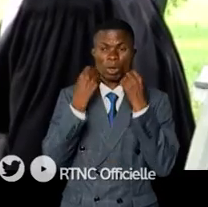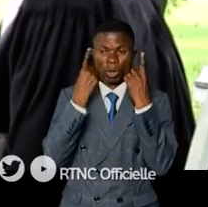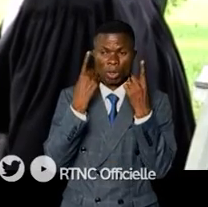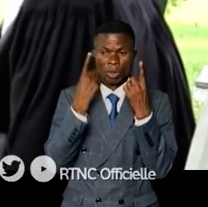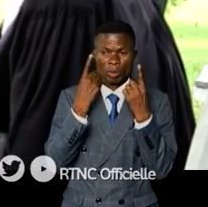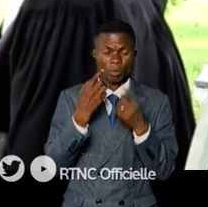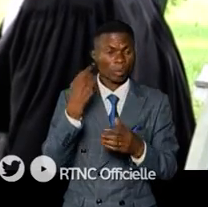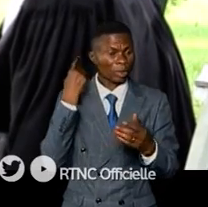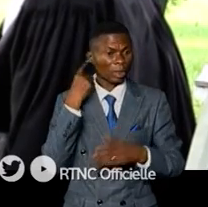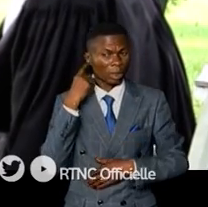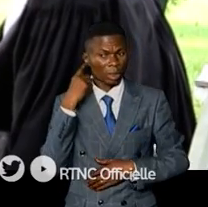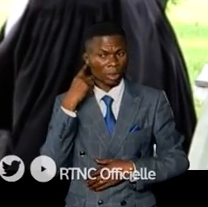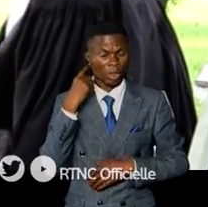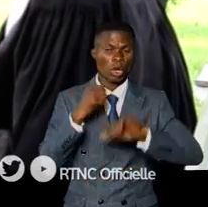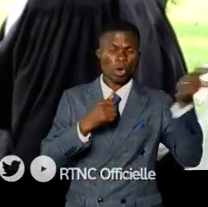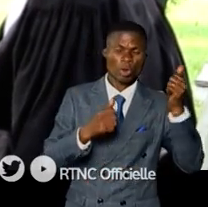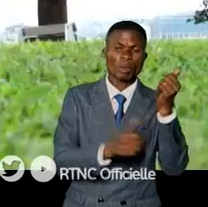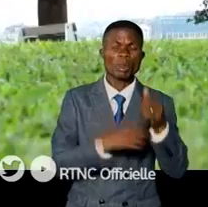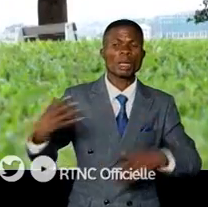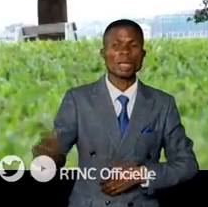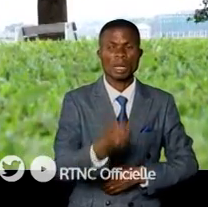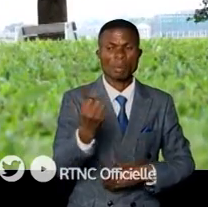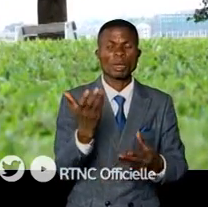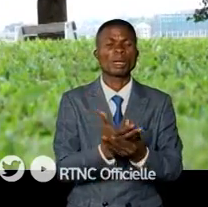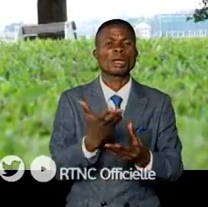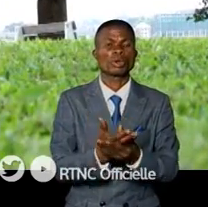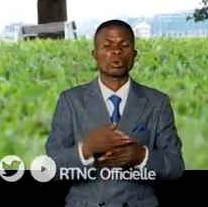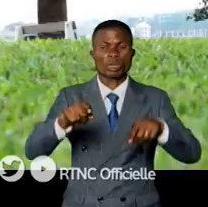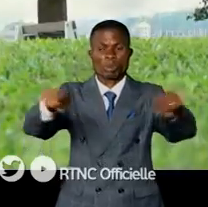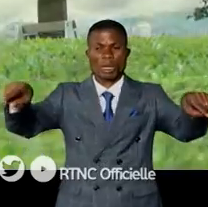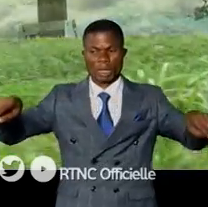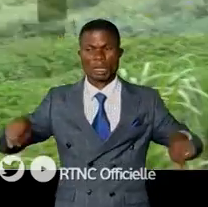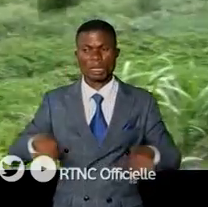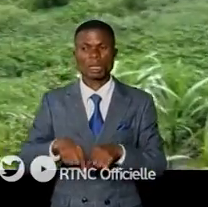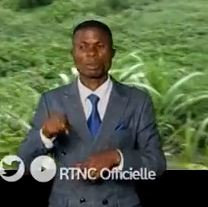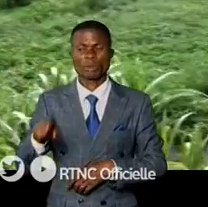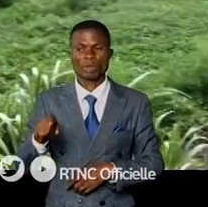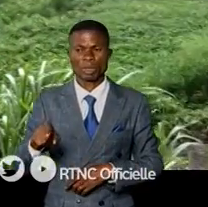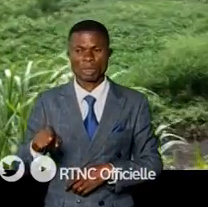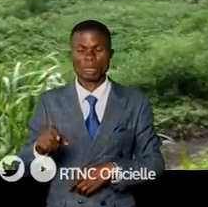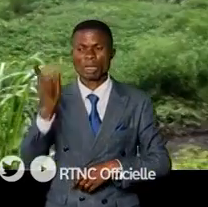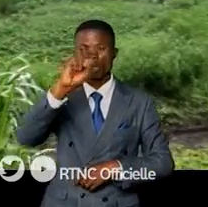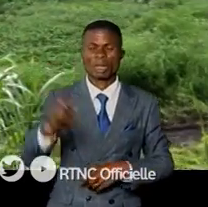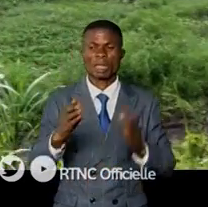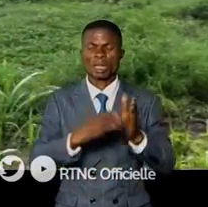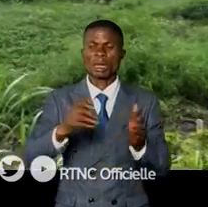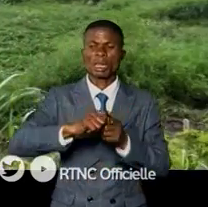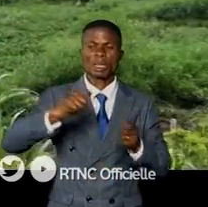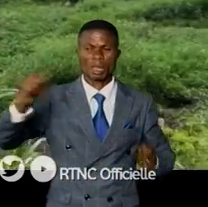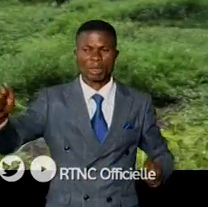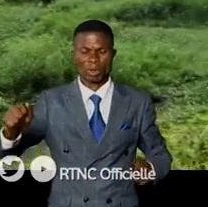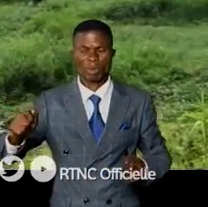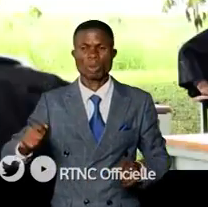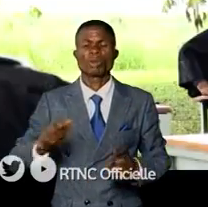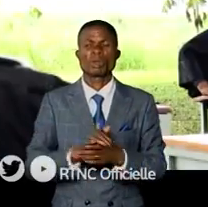d'apprendre que Starstone a acquis un certificat d'enregistrement depuis 3 ans sur un terrain nu de 39 hectares sans mise en valeur